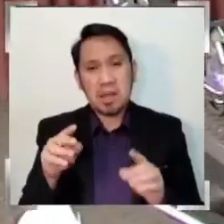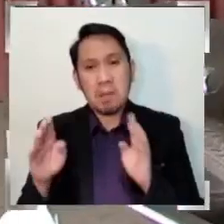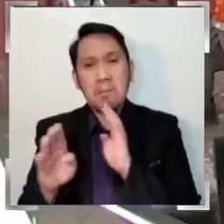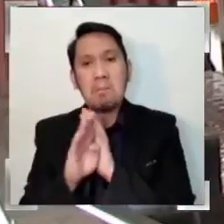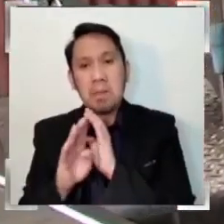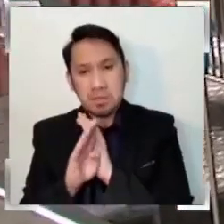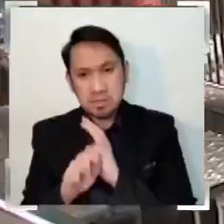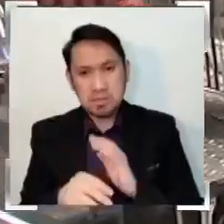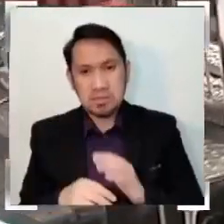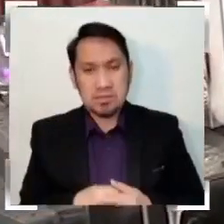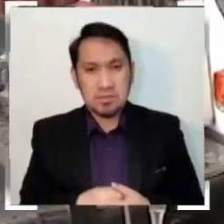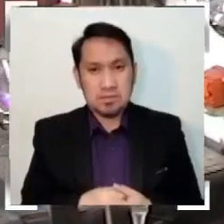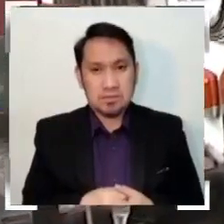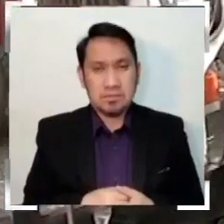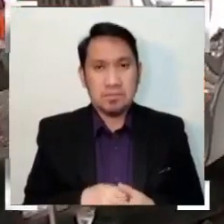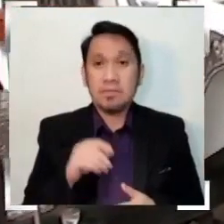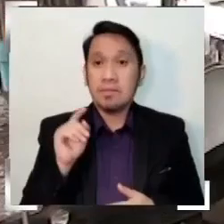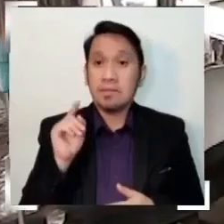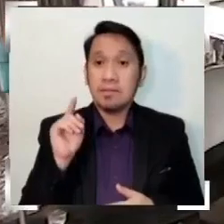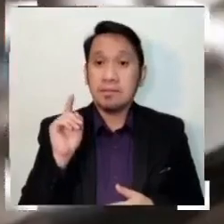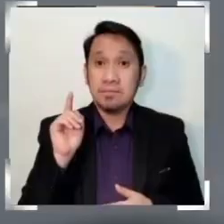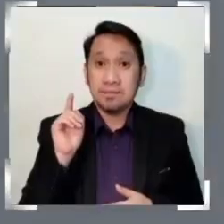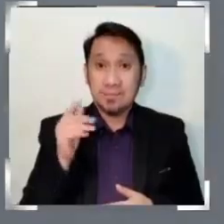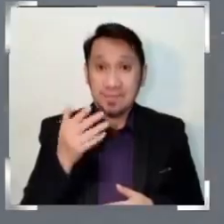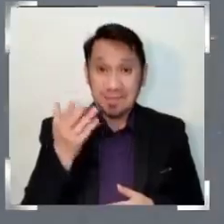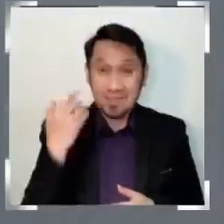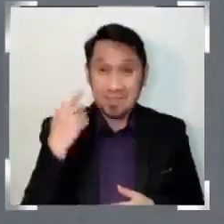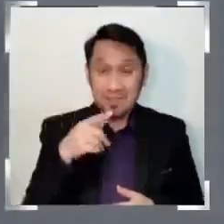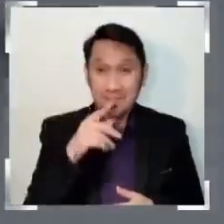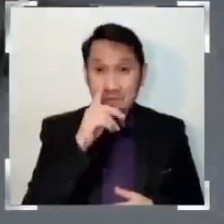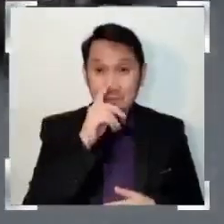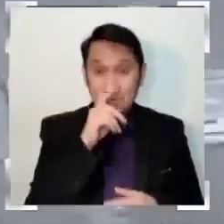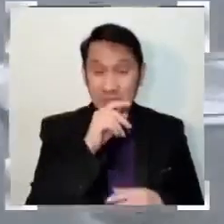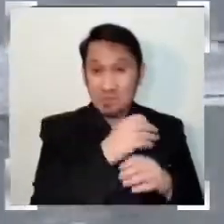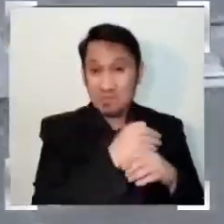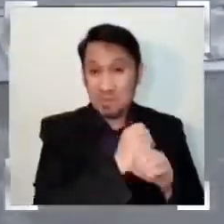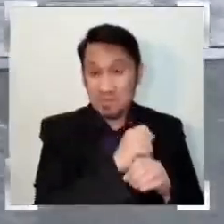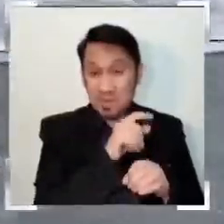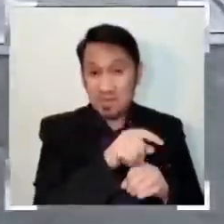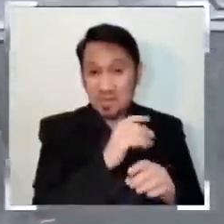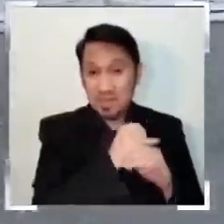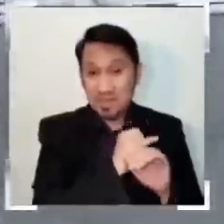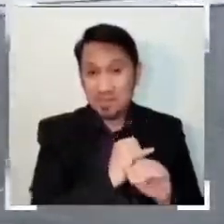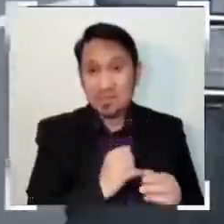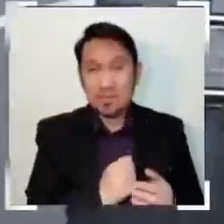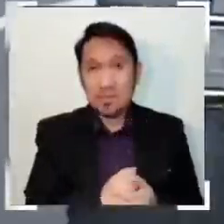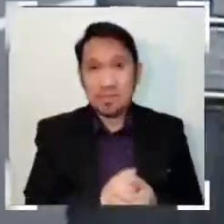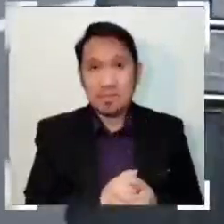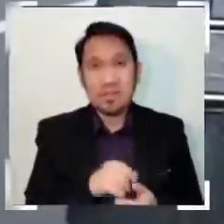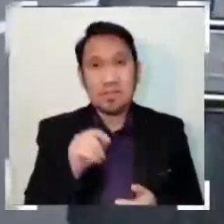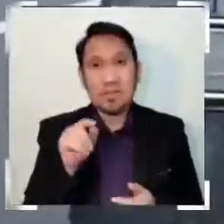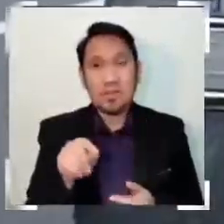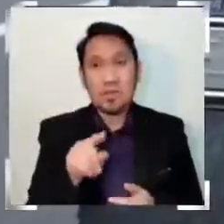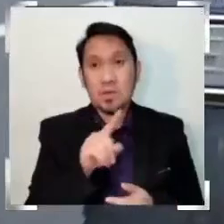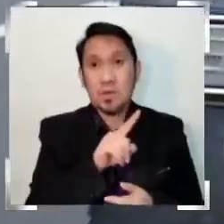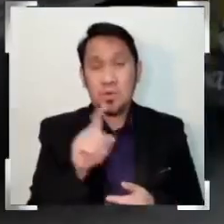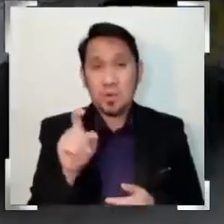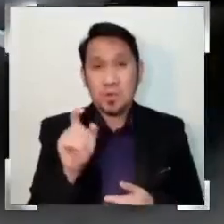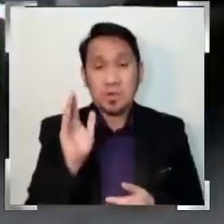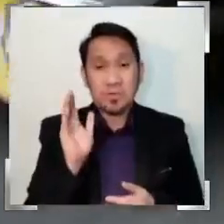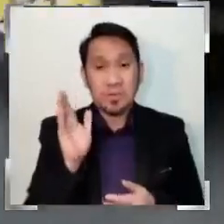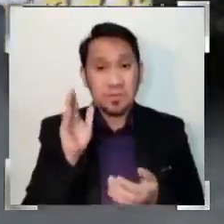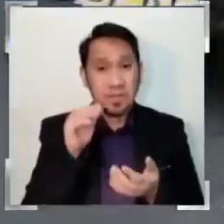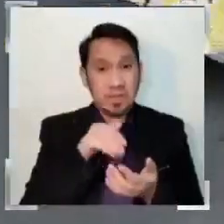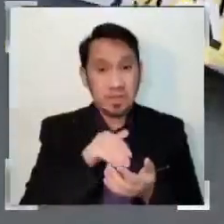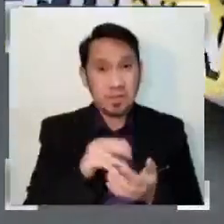sa pinakamatagal ng manufacturer ng jeep sa bansa. Sa datos ng LTFRB, sa mahigit 150,000 na unit ng